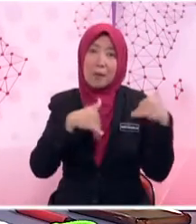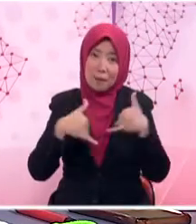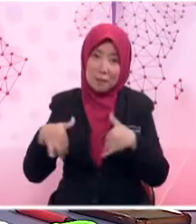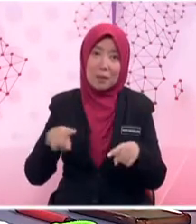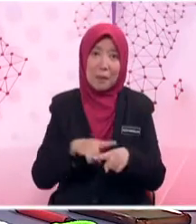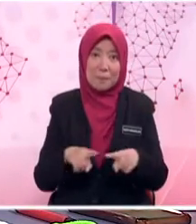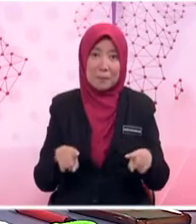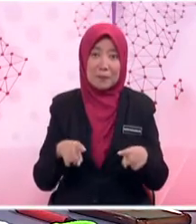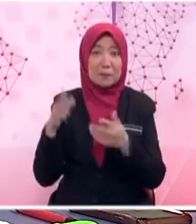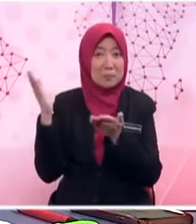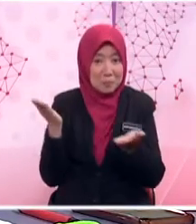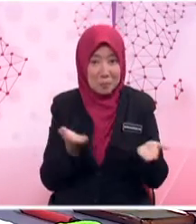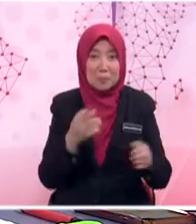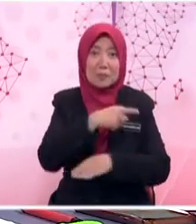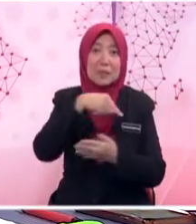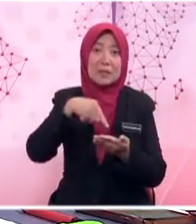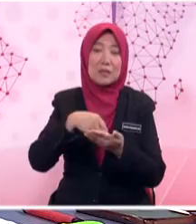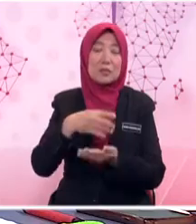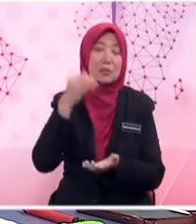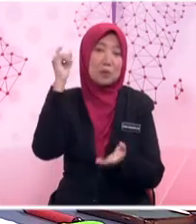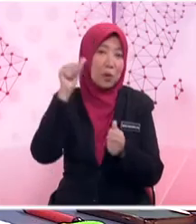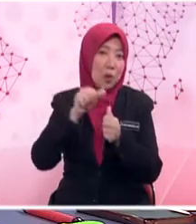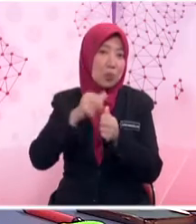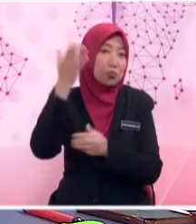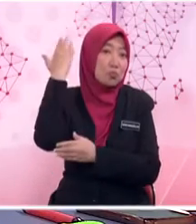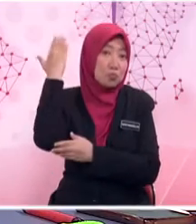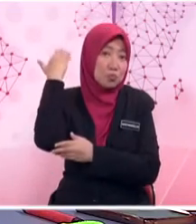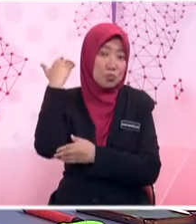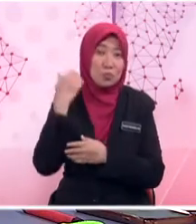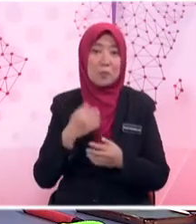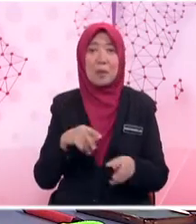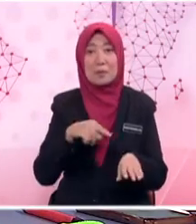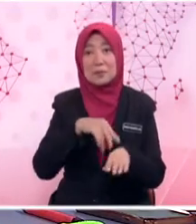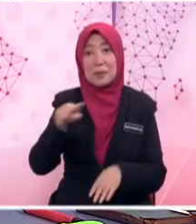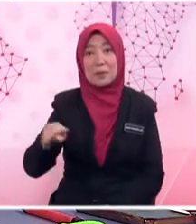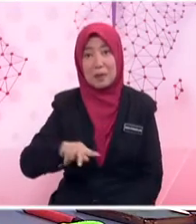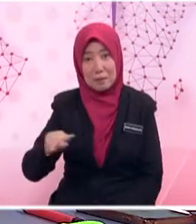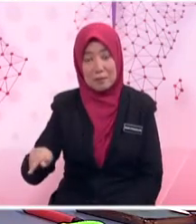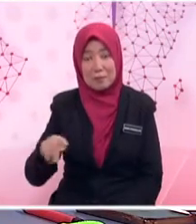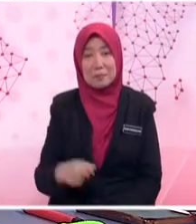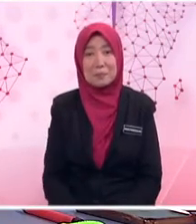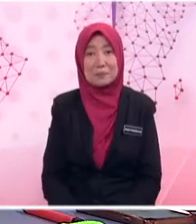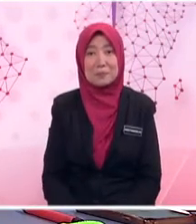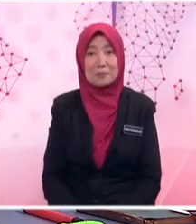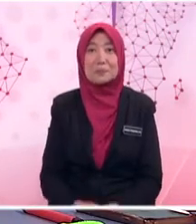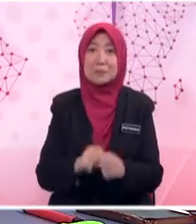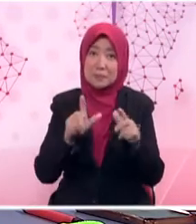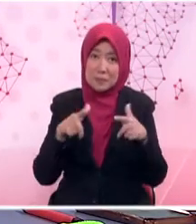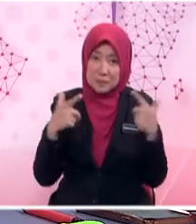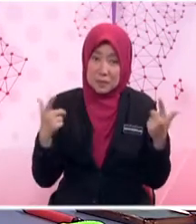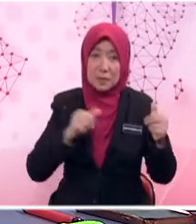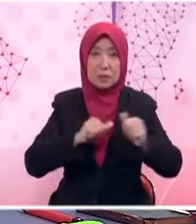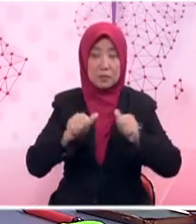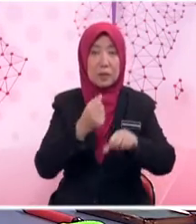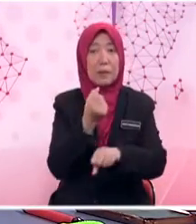ini, teringat pengalaman zaman dulu. Ya, betul. Okey, selain daripada aktiviti batu seremban ini, saya nak tanya cikgu